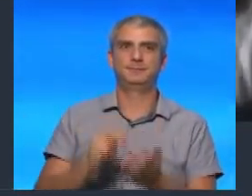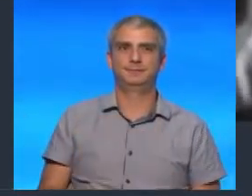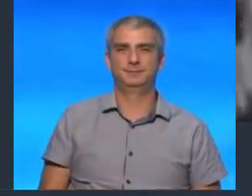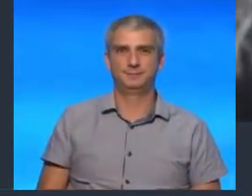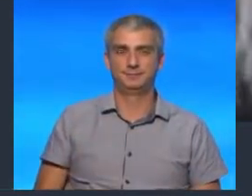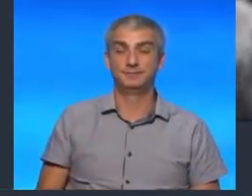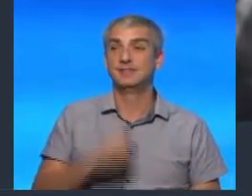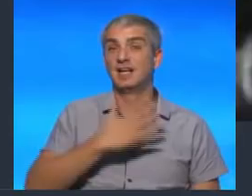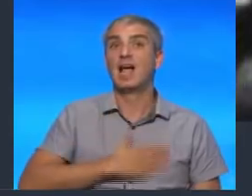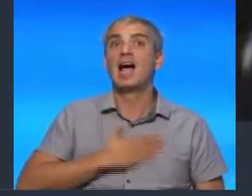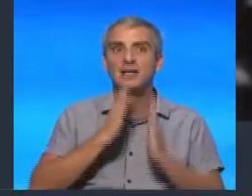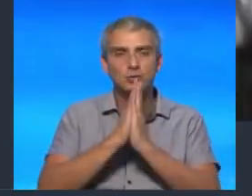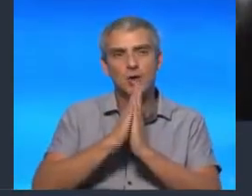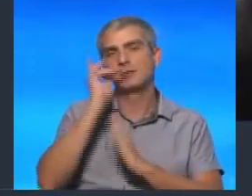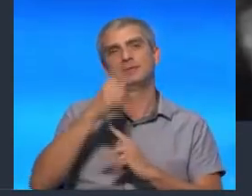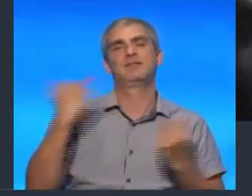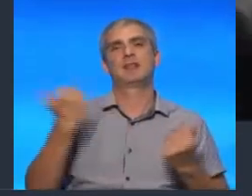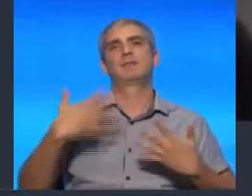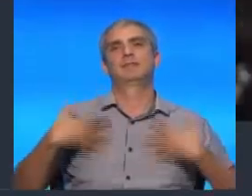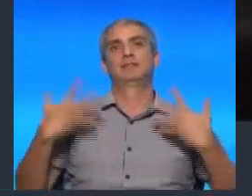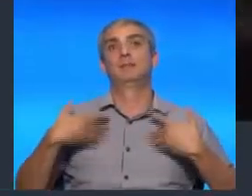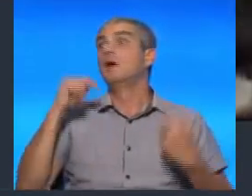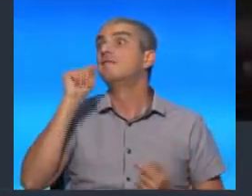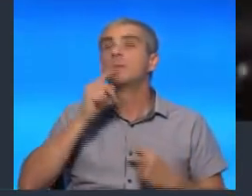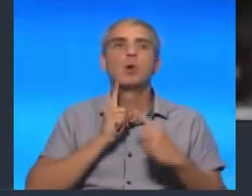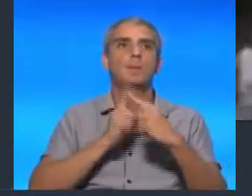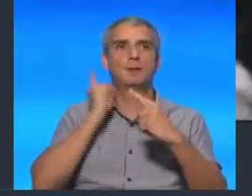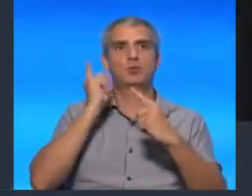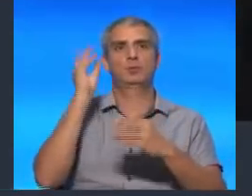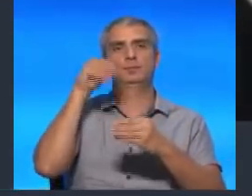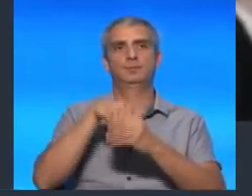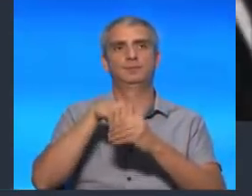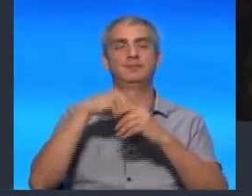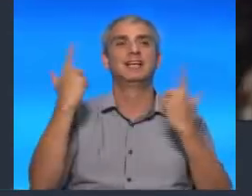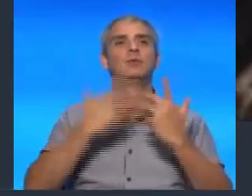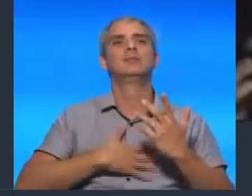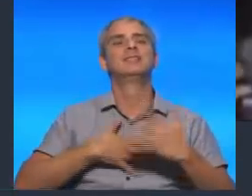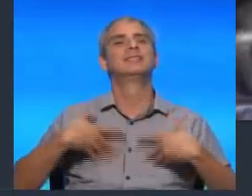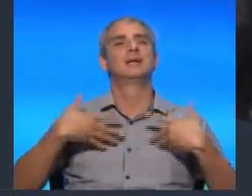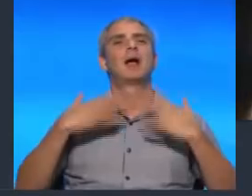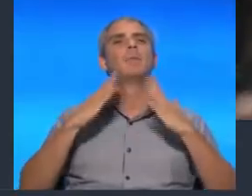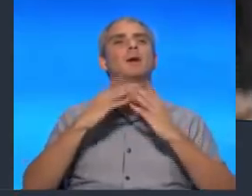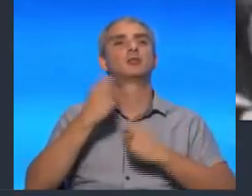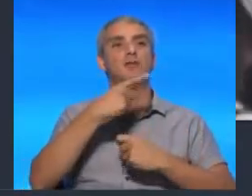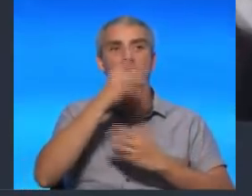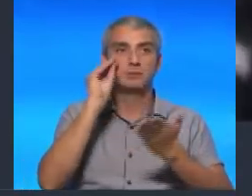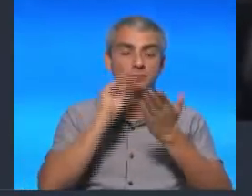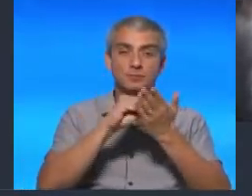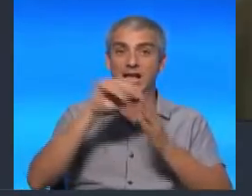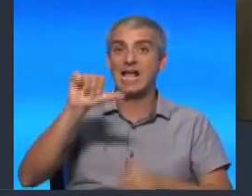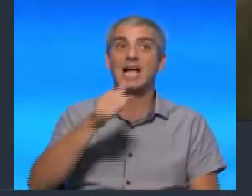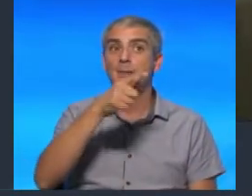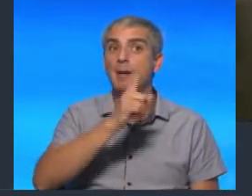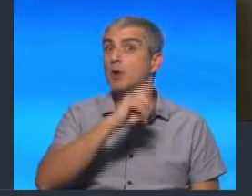בחג הסוכות המצווה היא לשמוח, וכאן בדיוק נכנסים אירועי שמחת בית השואבה. זה מופיע בגמרא, מי שלא